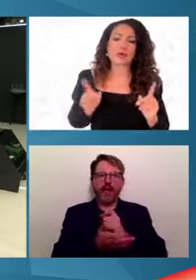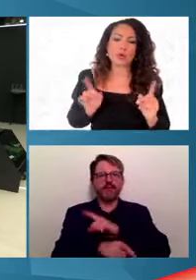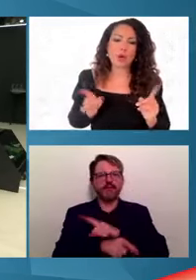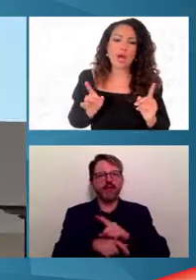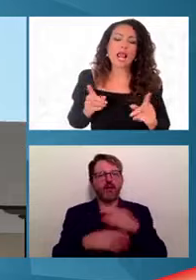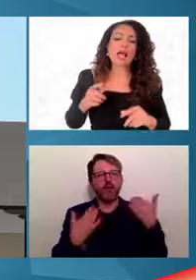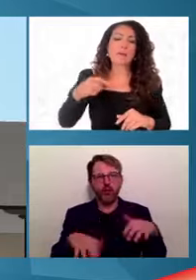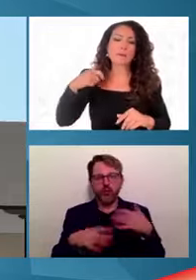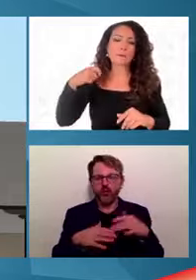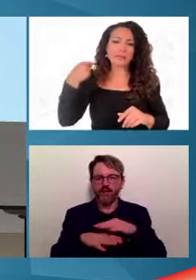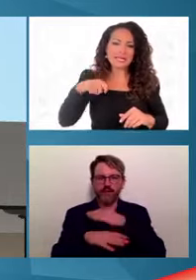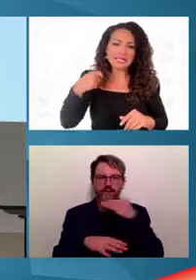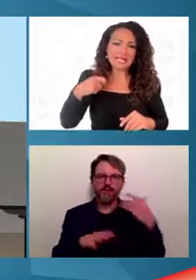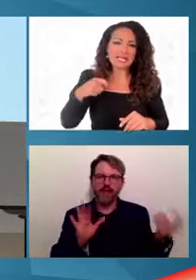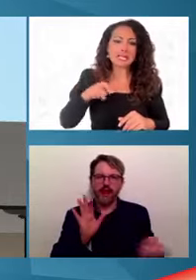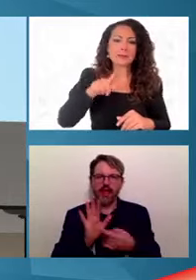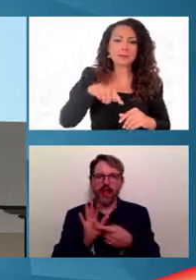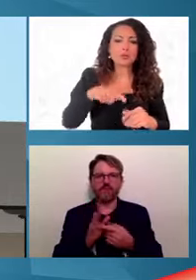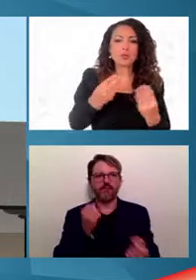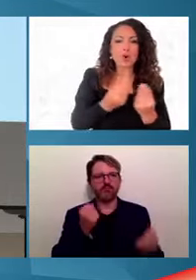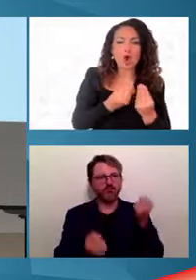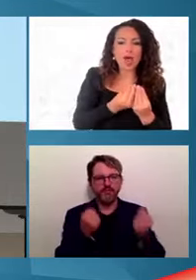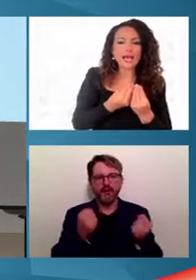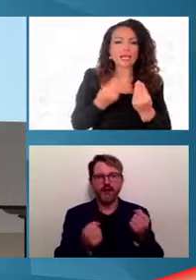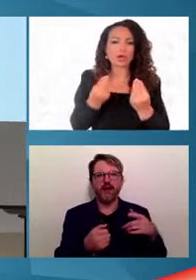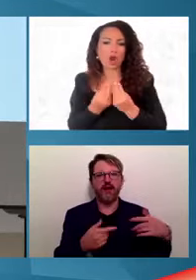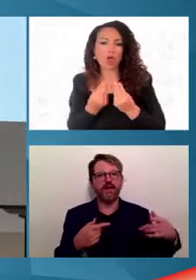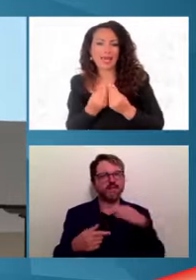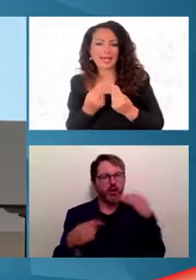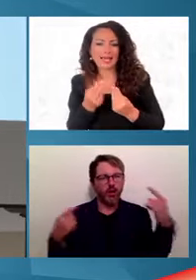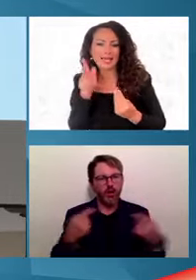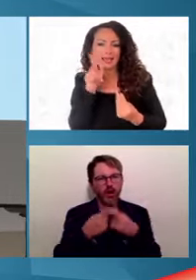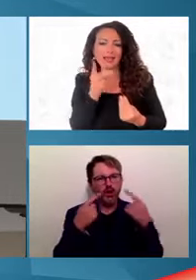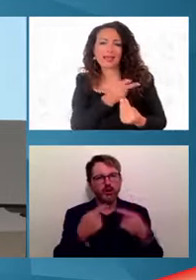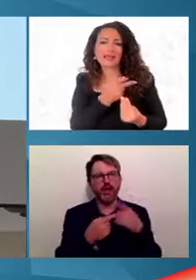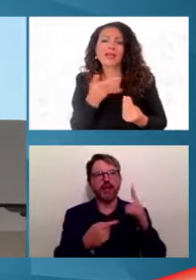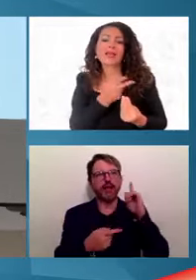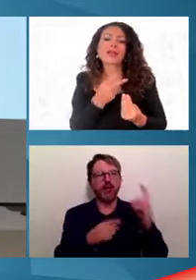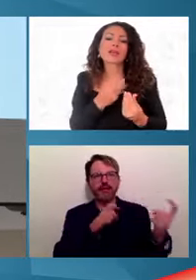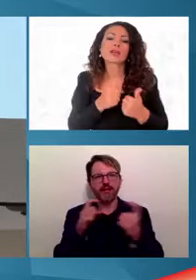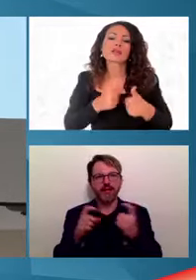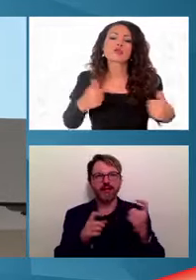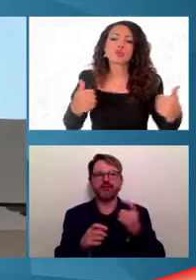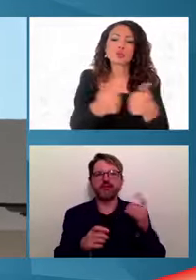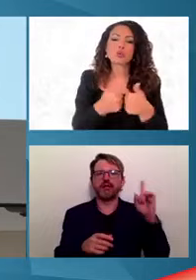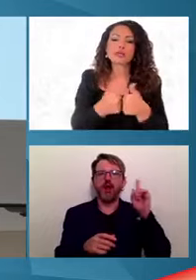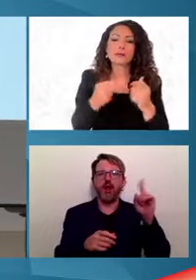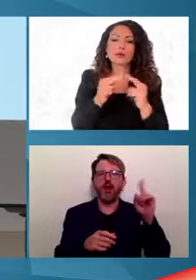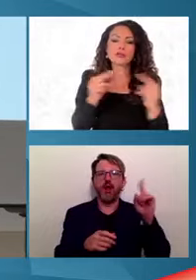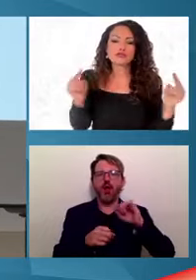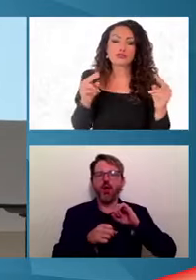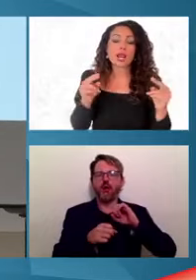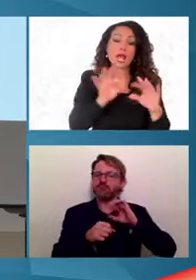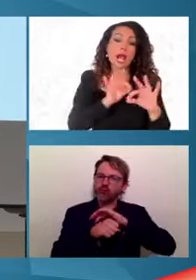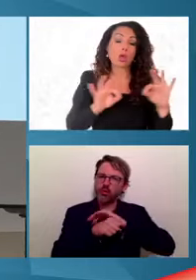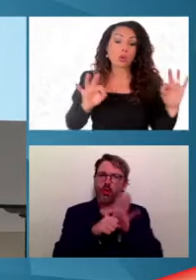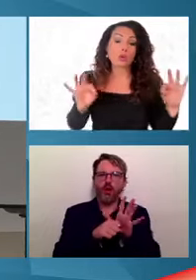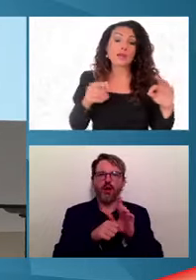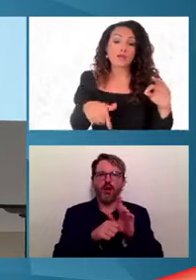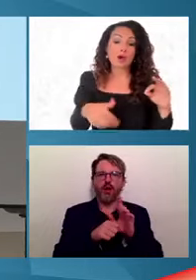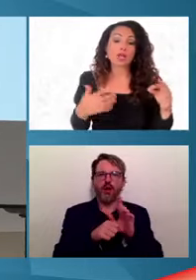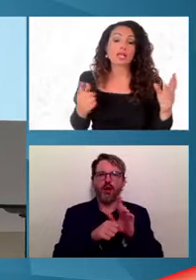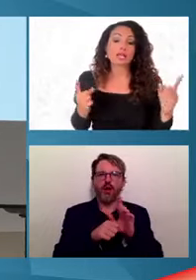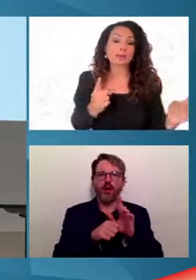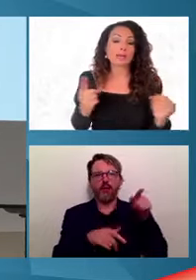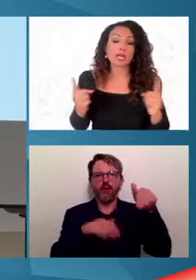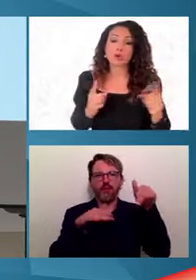und sehr schwierig. Wir haben diskutiert, wir haben auch gestritten, vor allem in der Covid-Zeit. Da waren Entscheidungen ja oft erlitten, aber notwendig. Aber